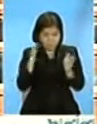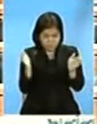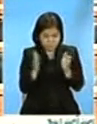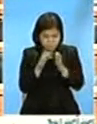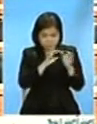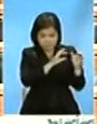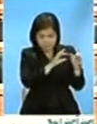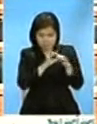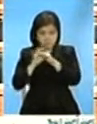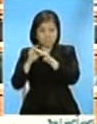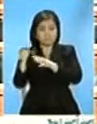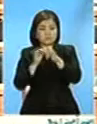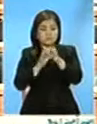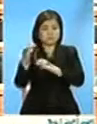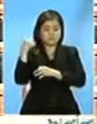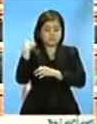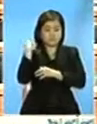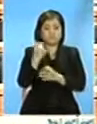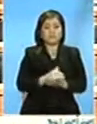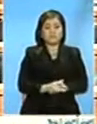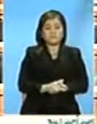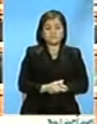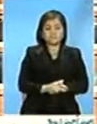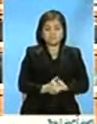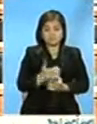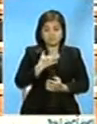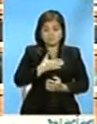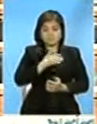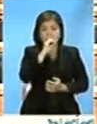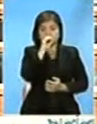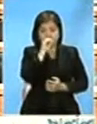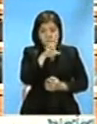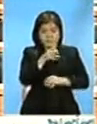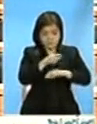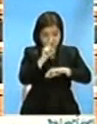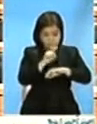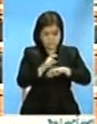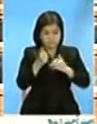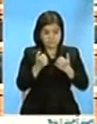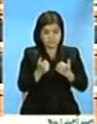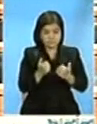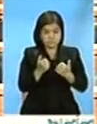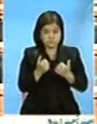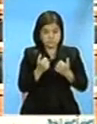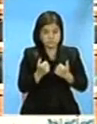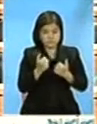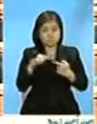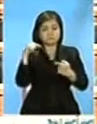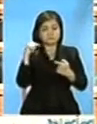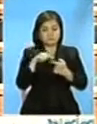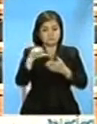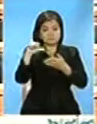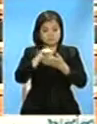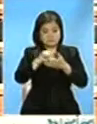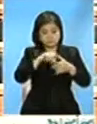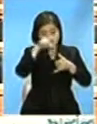ดท่านประธานที่เคารพผมยังอยากกราบเรียนท่านประธานว่าการที่ไปแก้คุณสมบัติไ